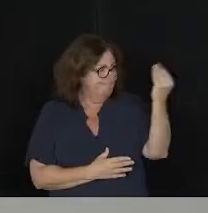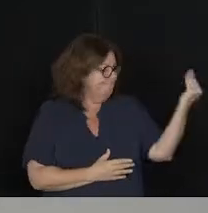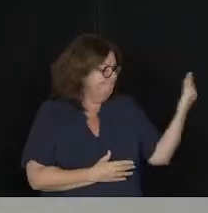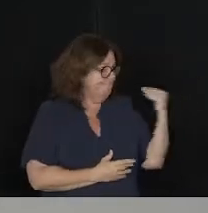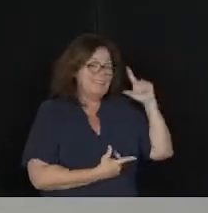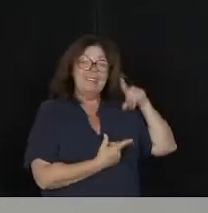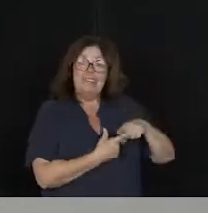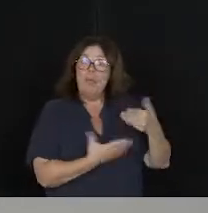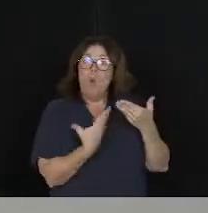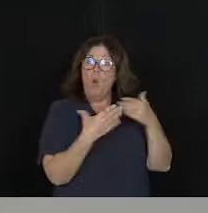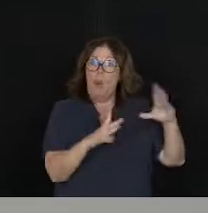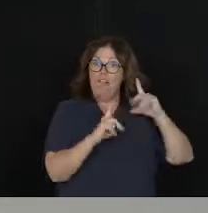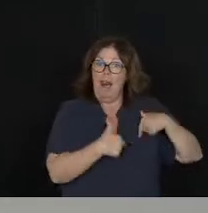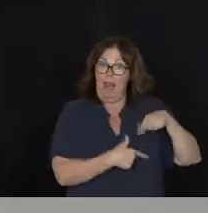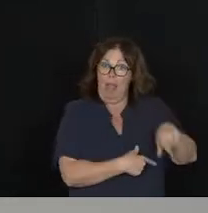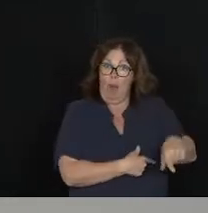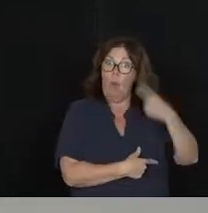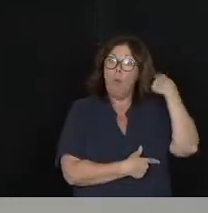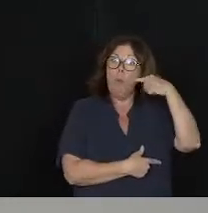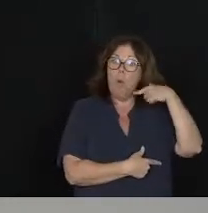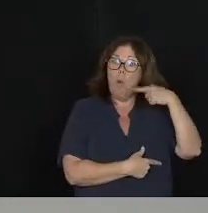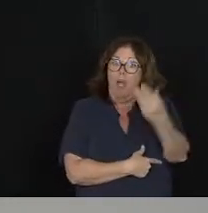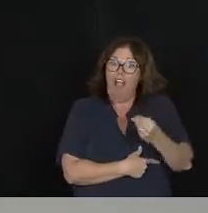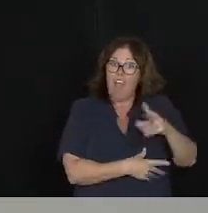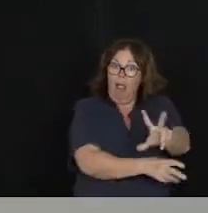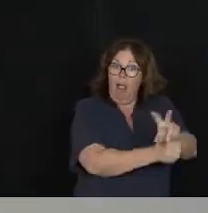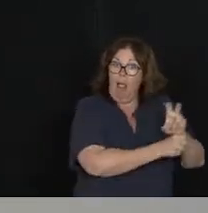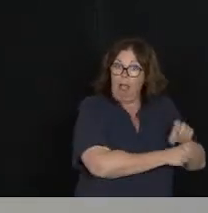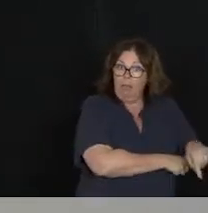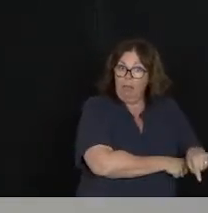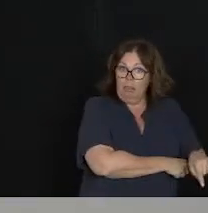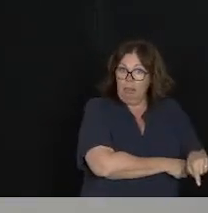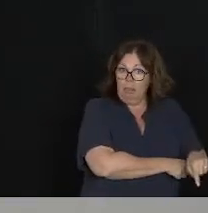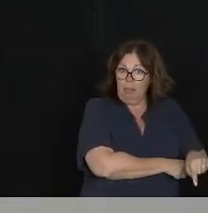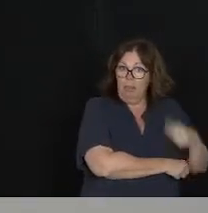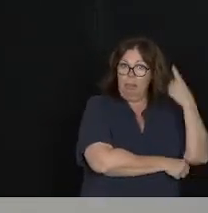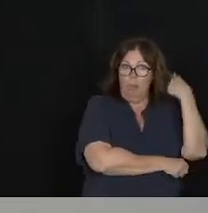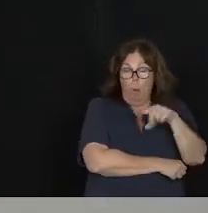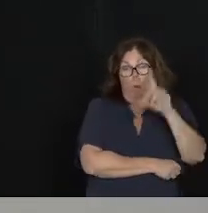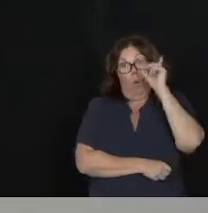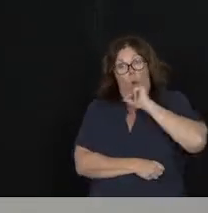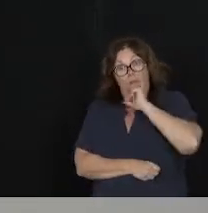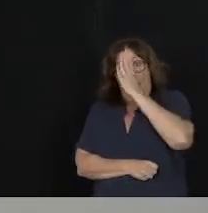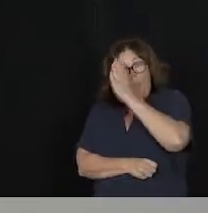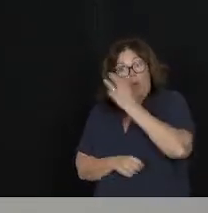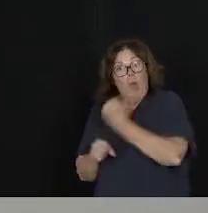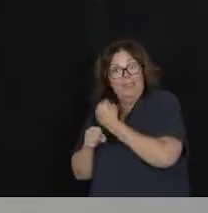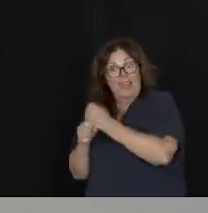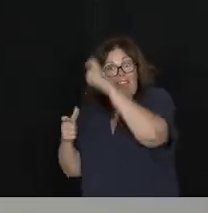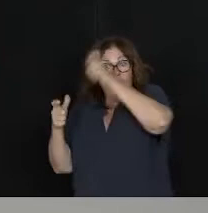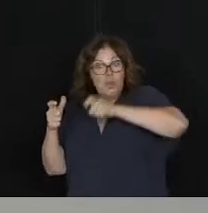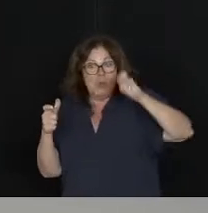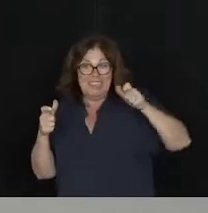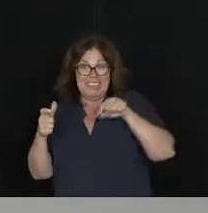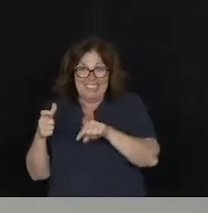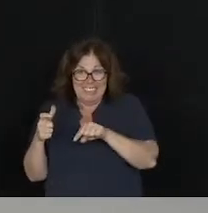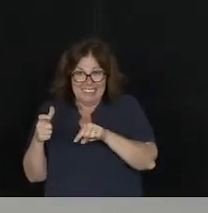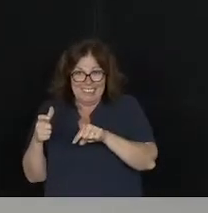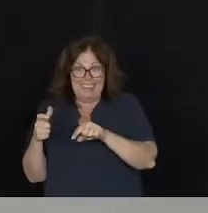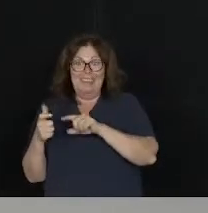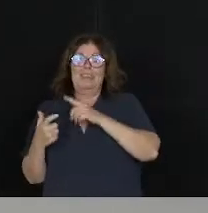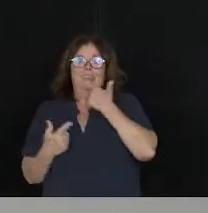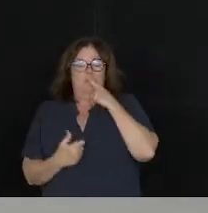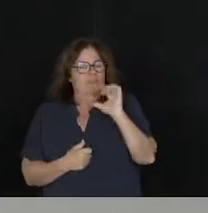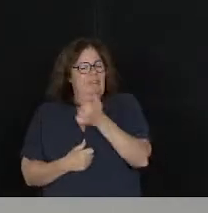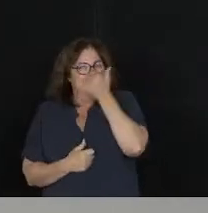ouvrir des garderies chargées d'accueillir les enfants démobilisés dont les femmes doivent travailler. À chaque fois, l'événement guerrier casse d'abord les